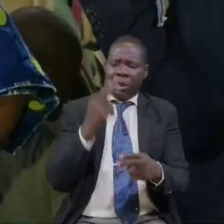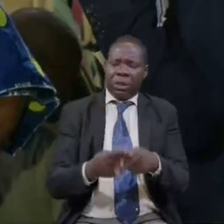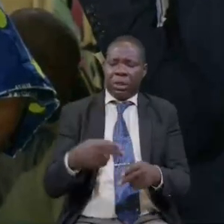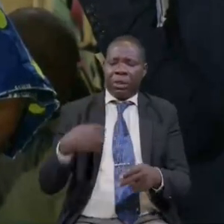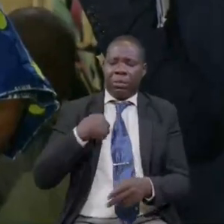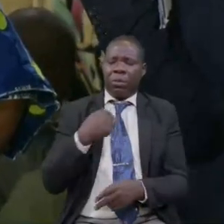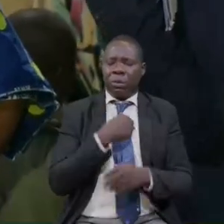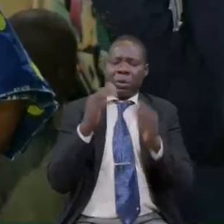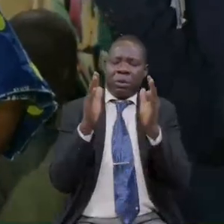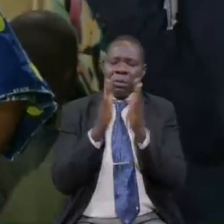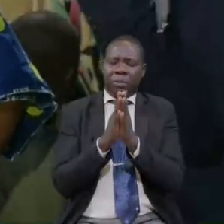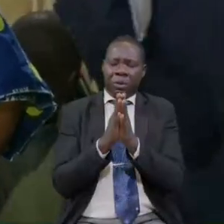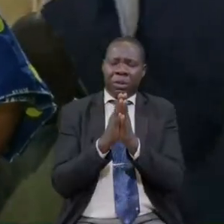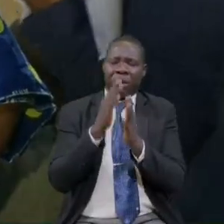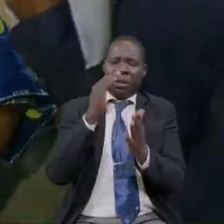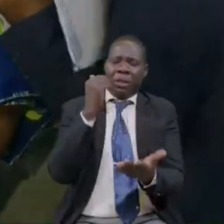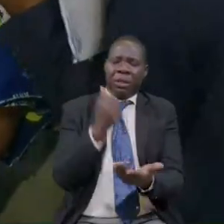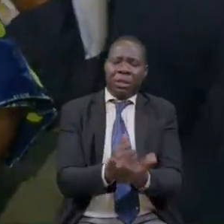prions.